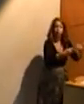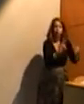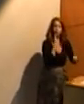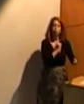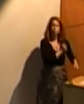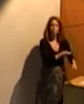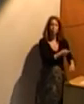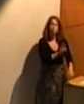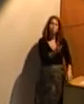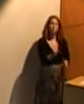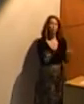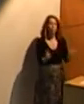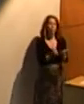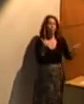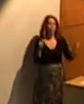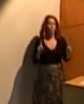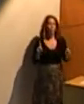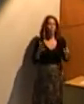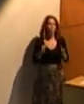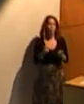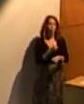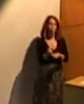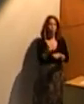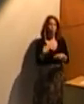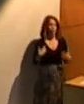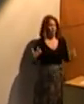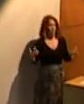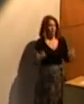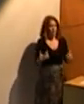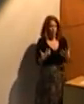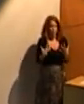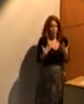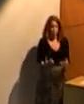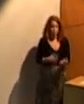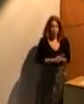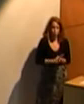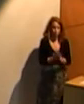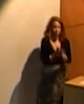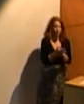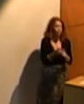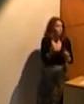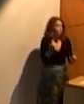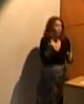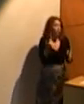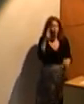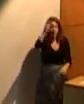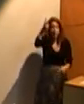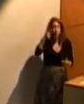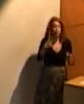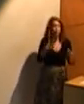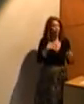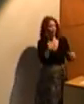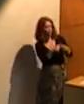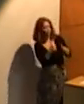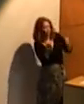là c'est là où on rentre dans un danger qui consiste à dire je veux être ce que je veux être parent mode par habitude et